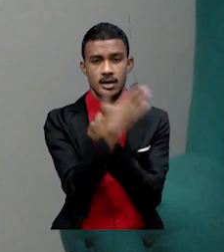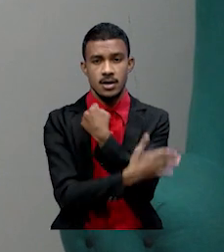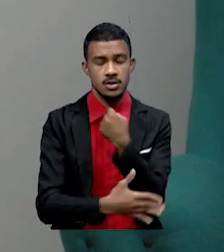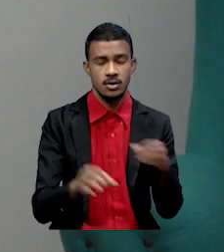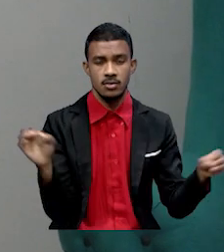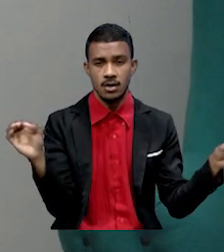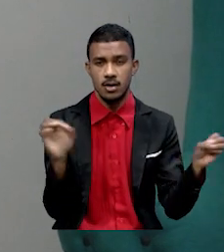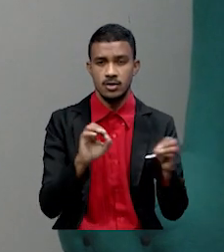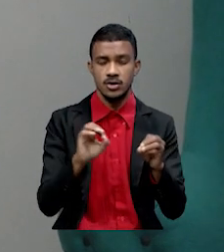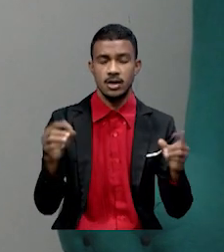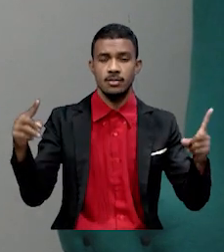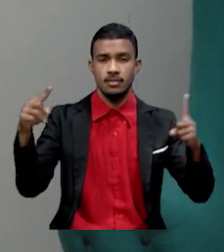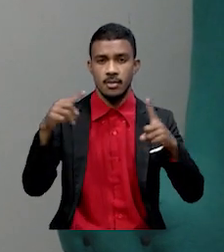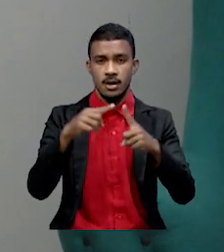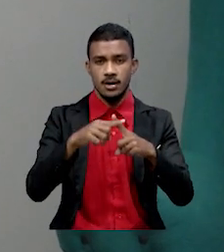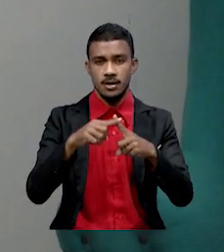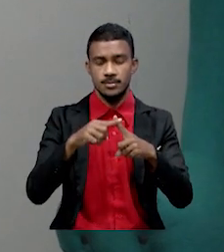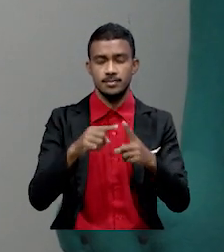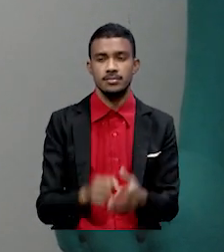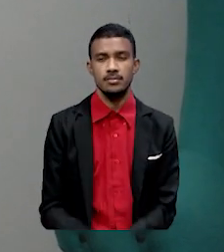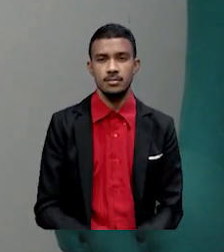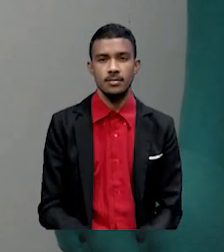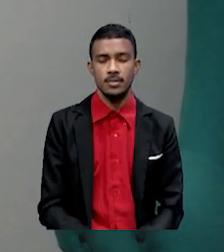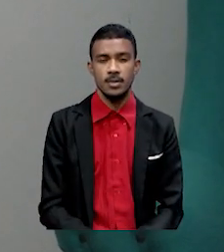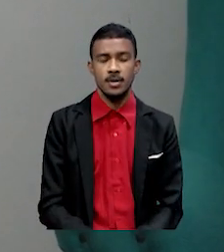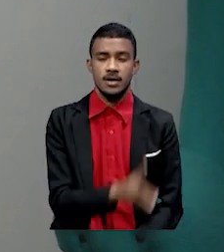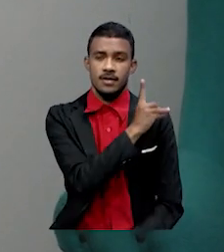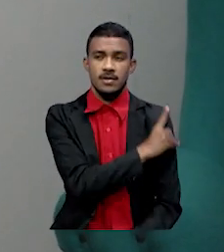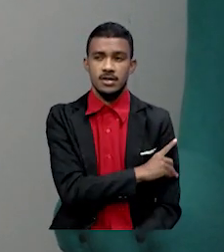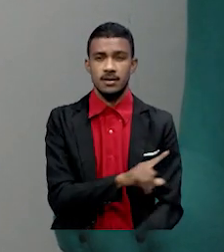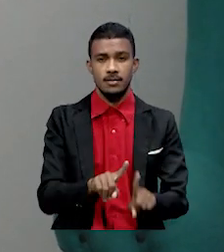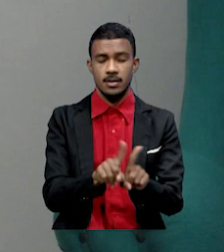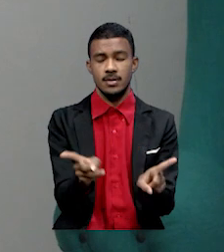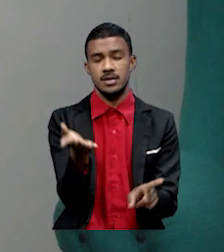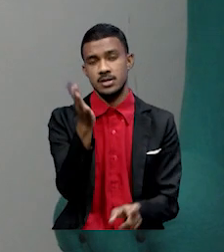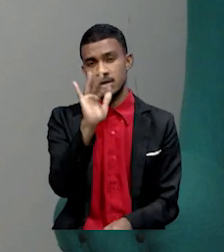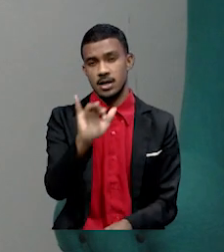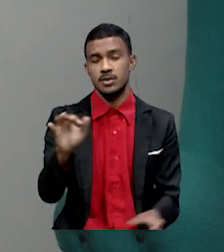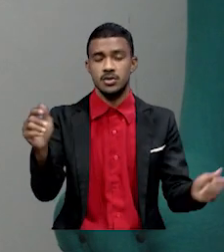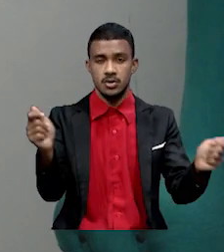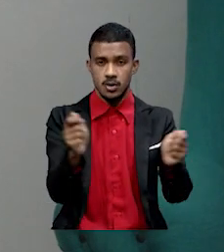de ba ia be defesa mai be siremos a ho